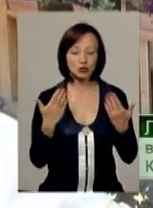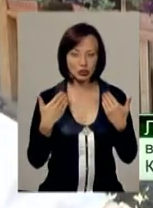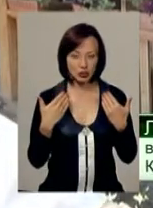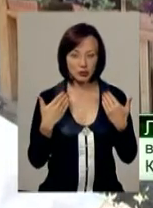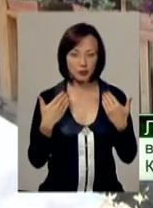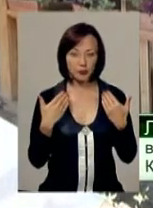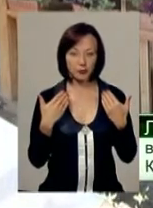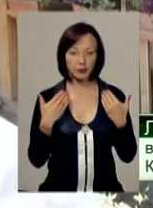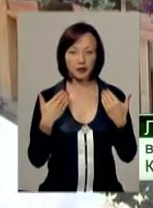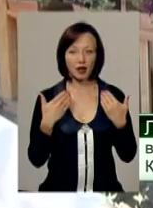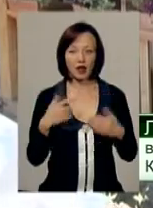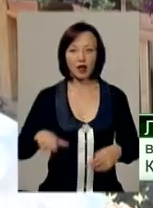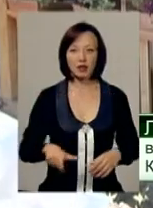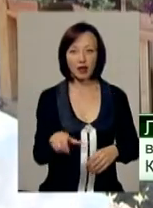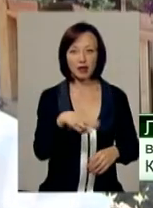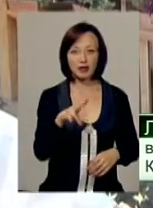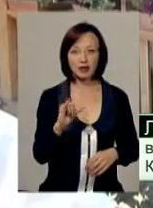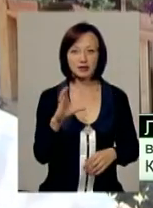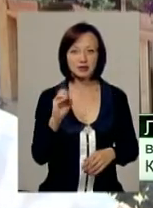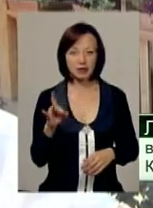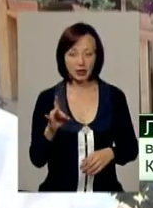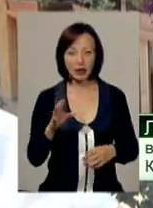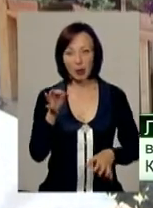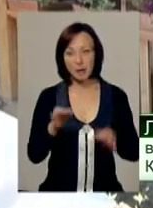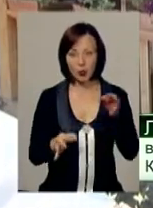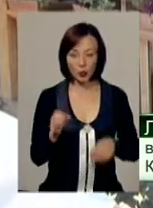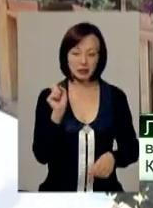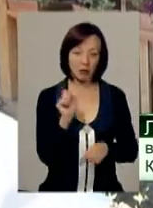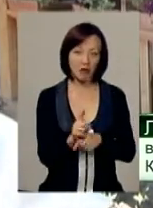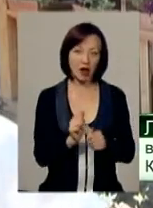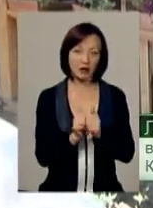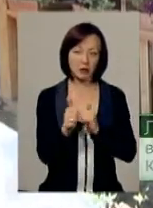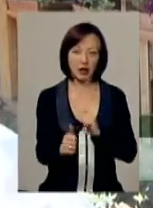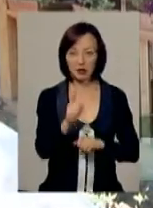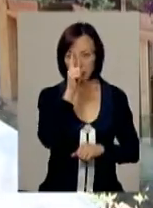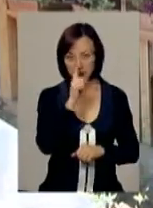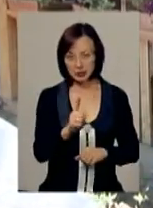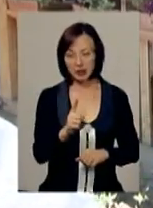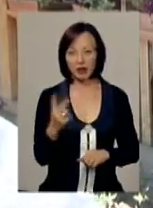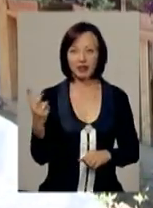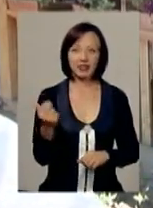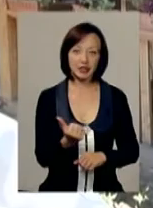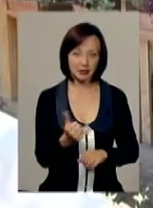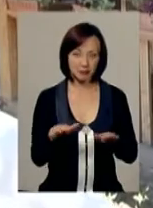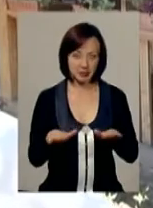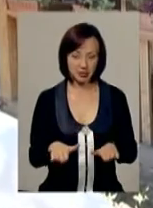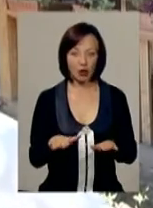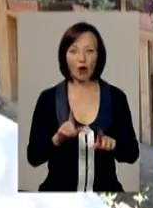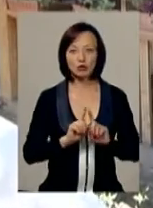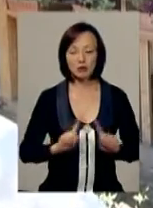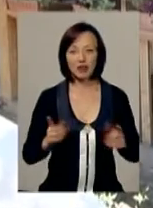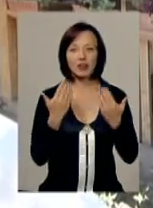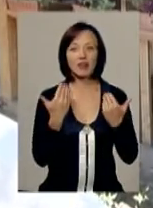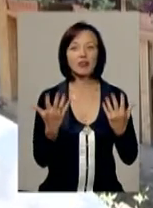на Дністрі і на природі. Люди замовляють наперед на місяць, на дві неділі. І особливо на